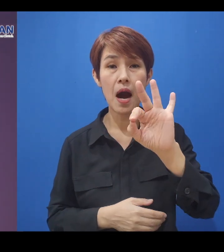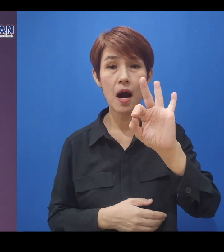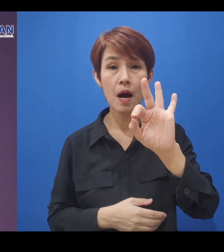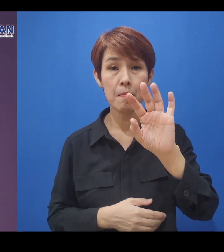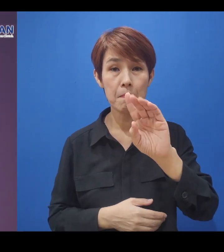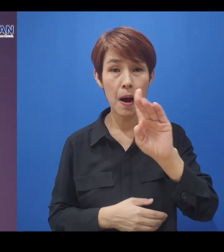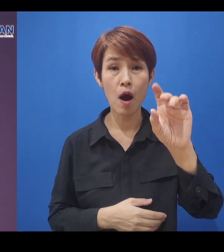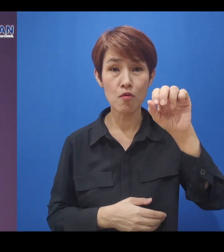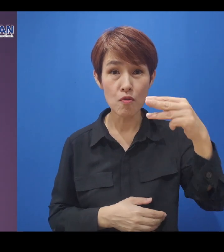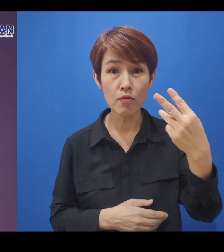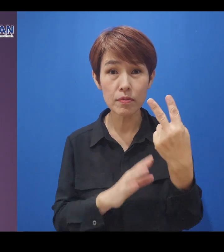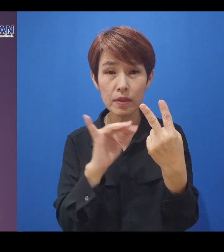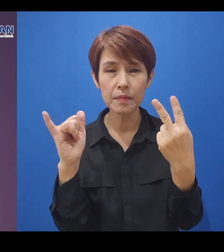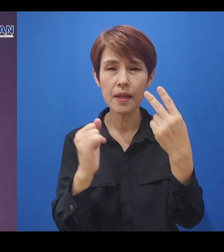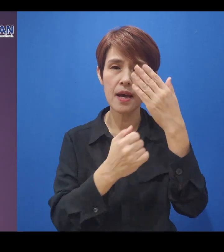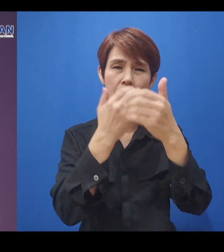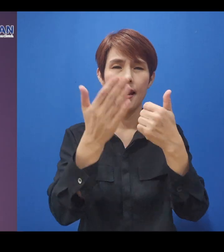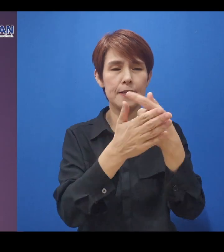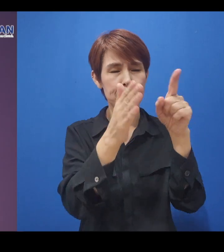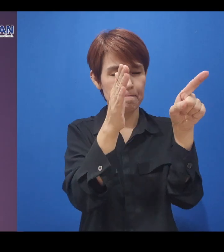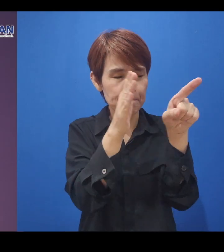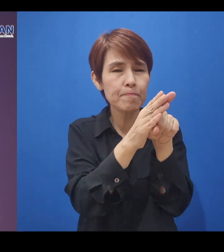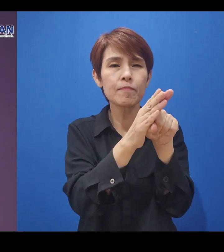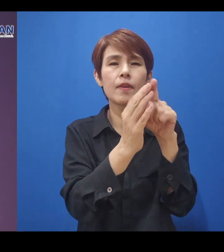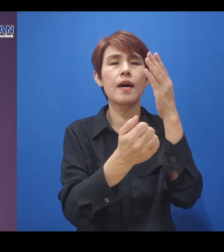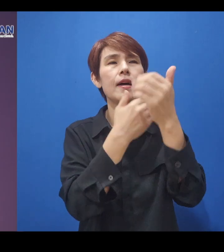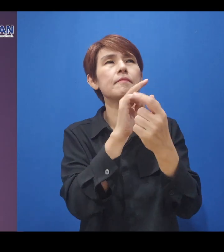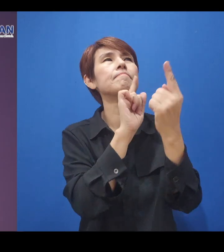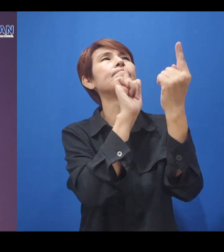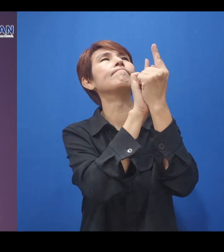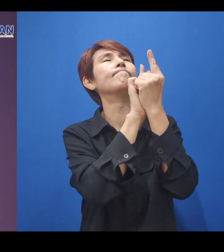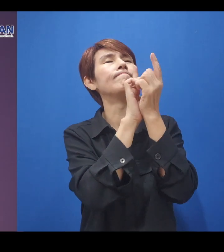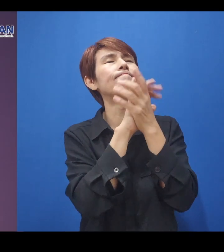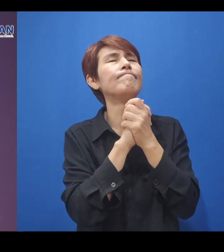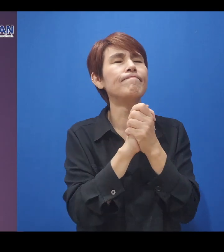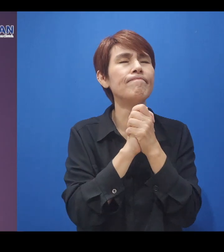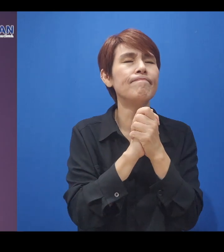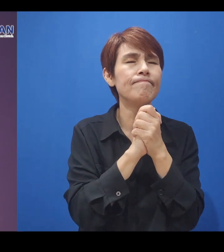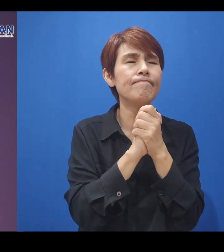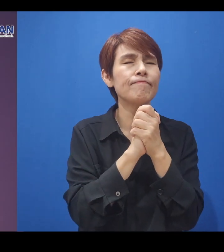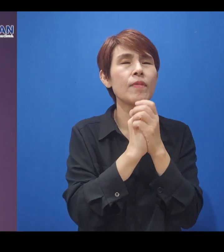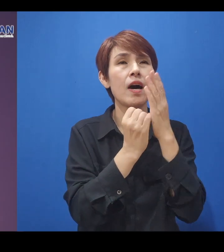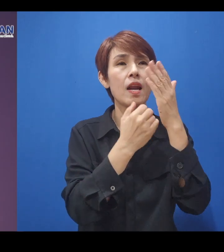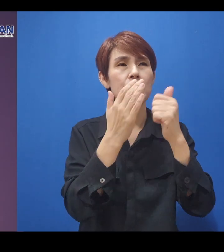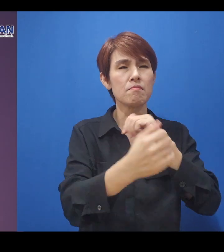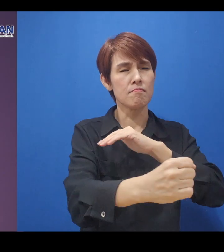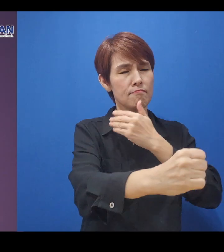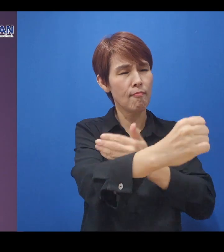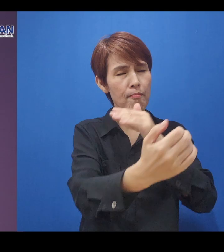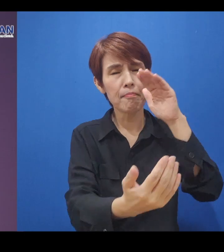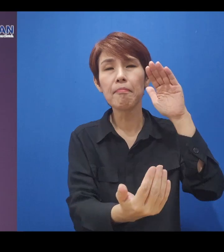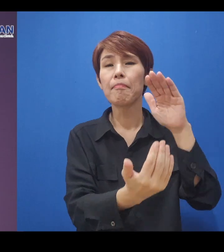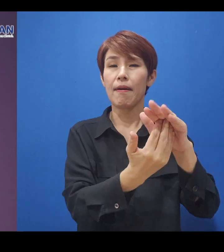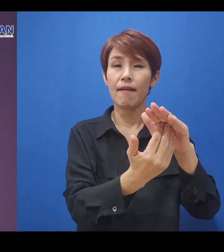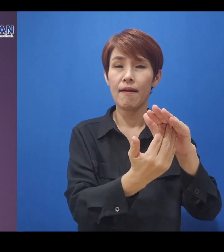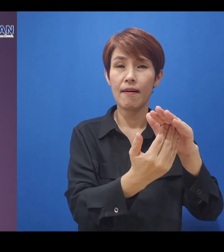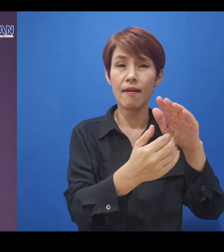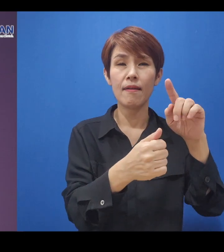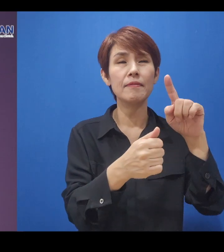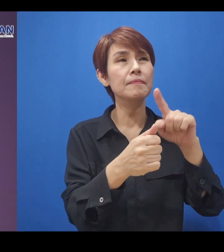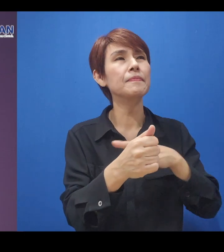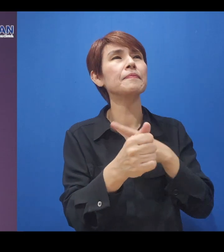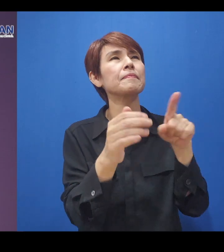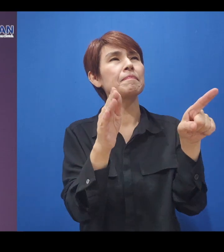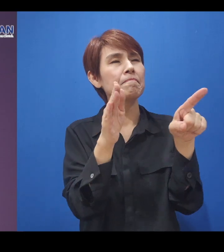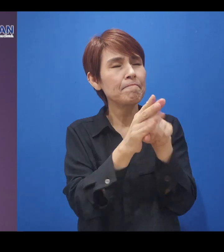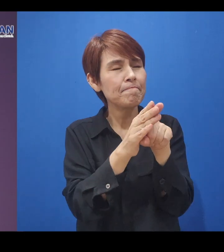신뢰했어요. 하나님을 만났어요. 하나님이 얼마나 큰 능력자인지 의지하고